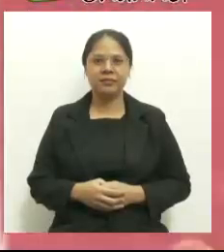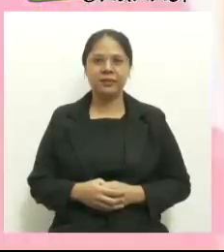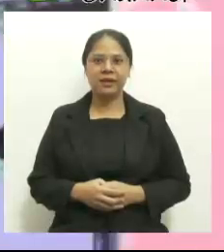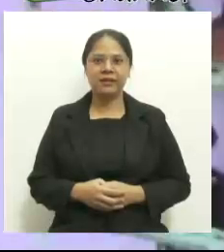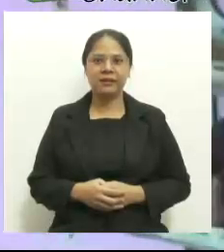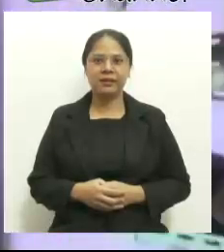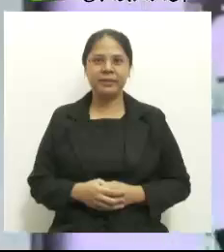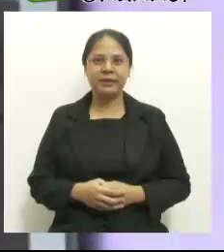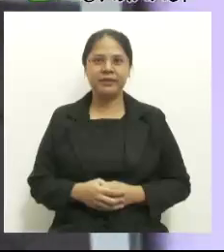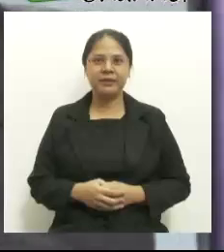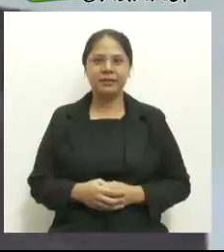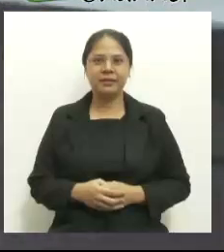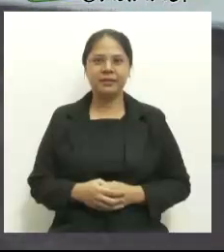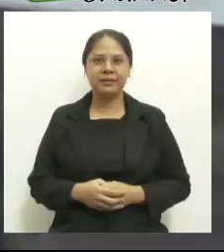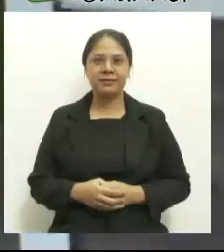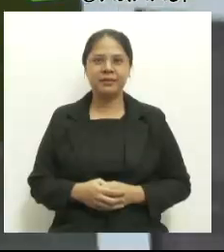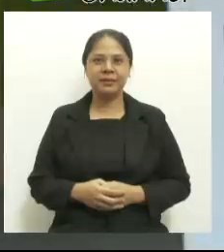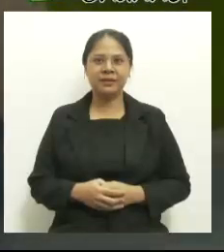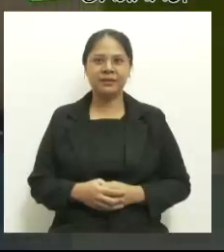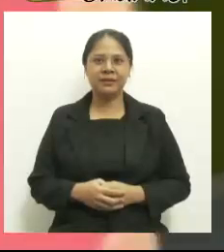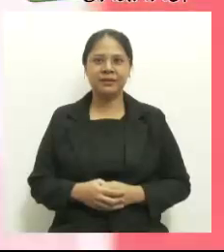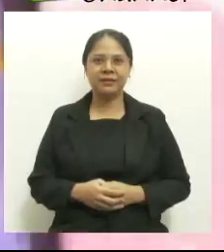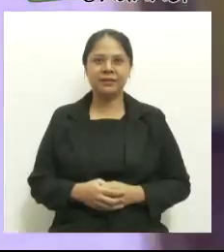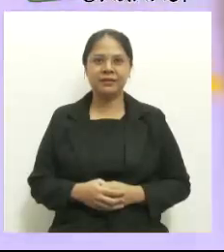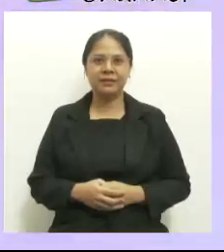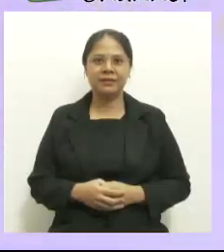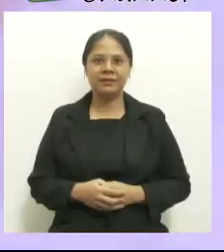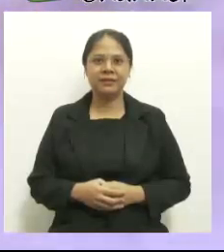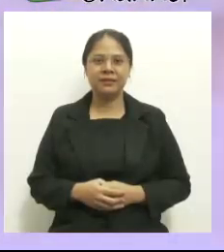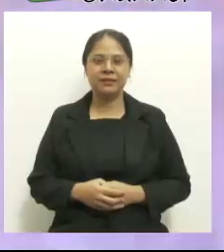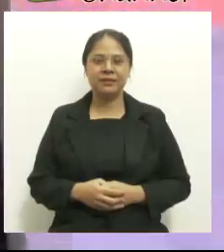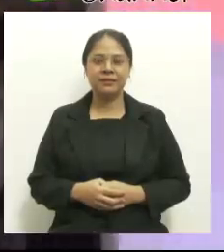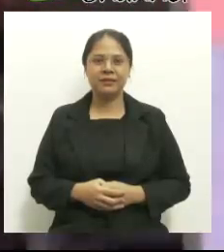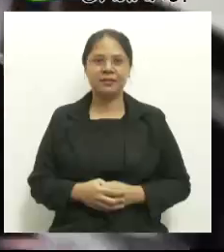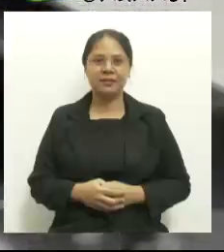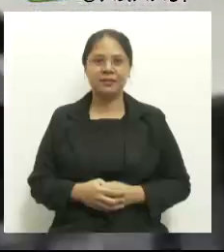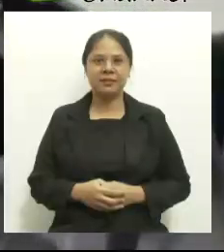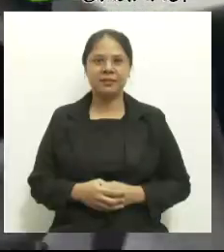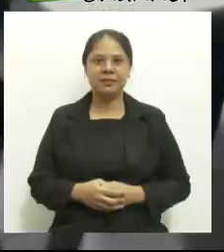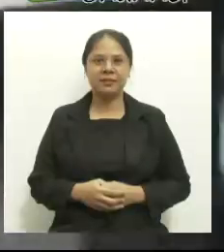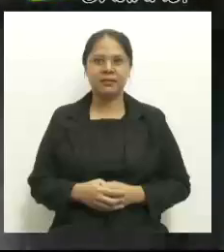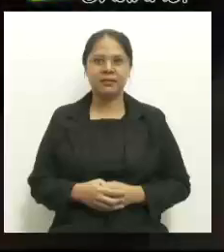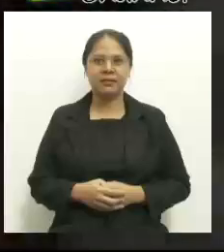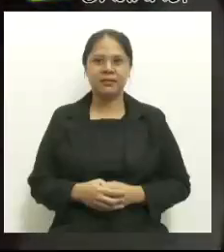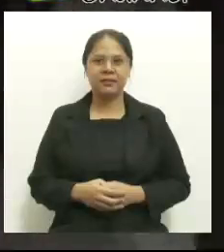ไหนไม่มีใครอยู่เลยโรงเรียนอะไรวันนี้วันเด็กวันสองอันเลยเปิ